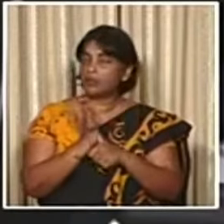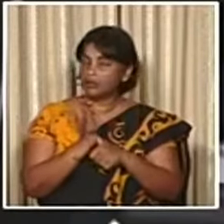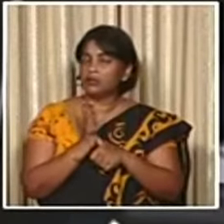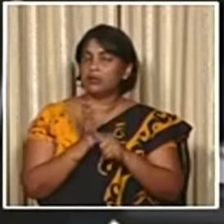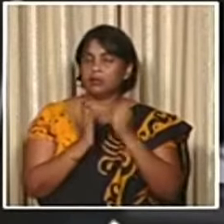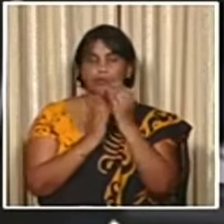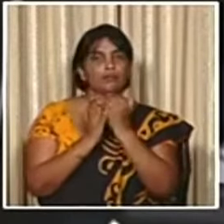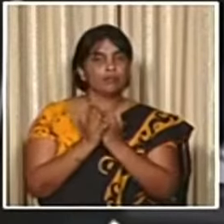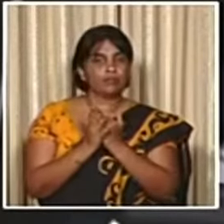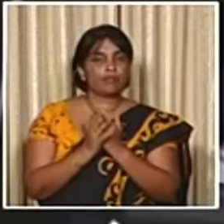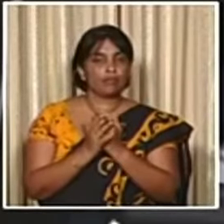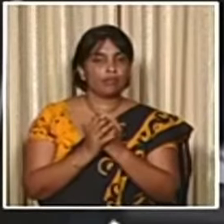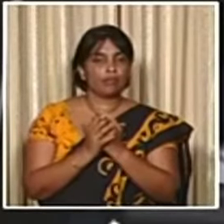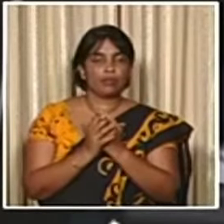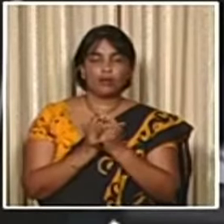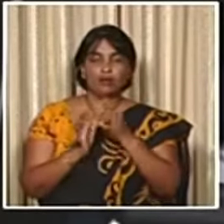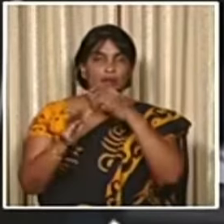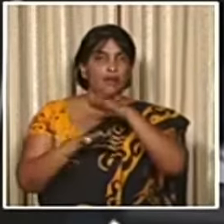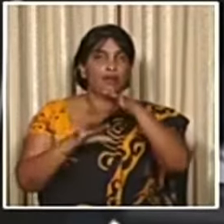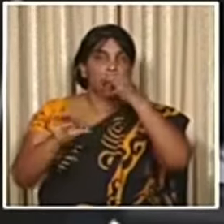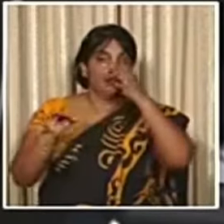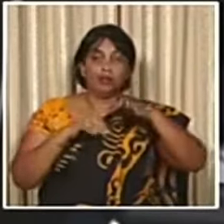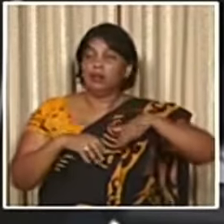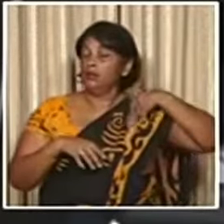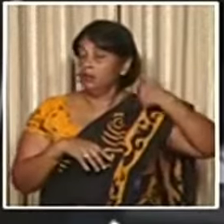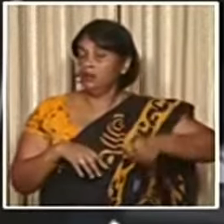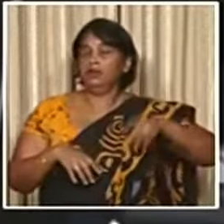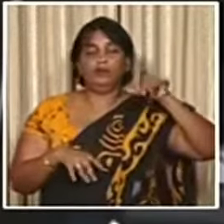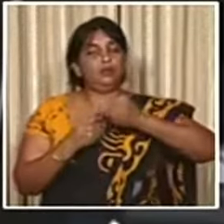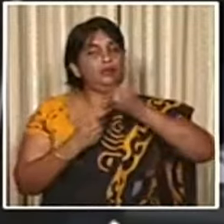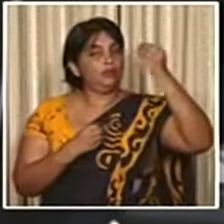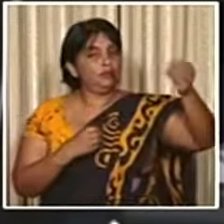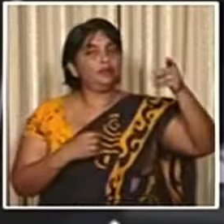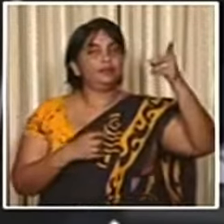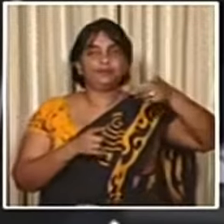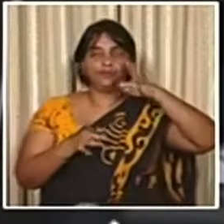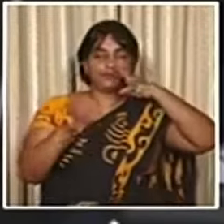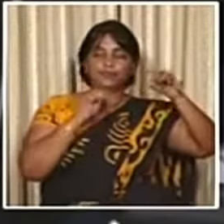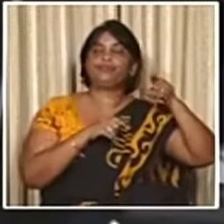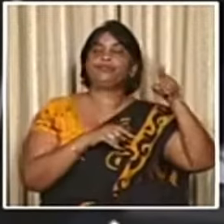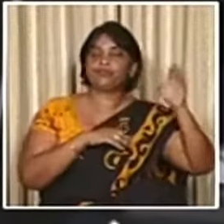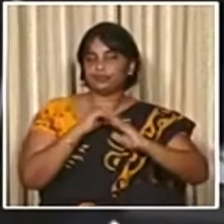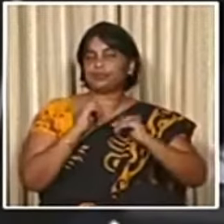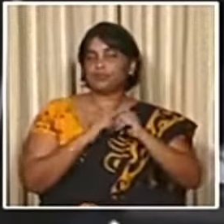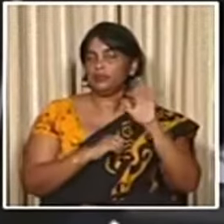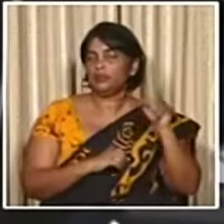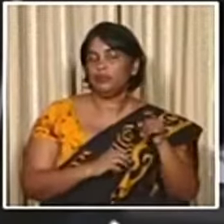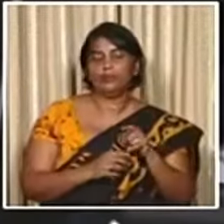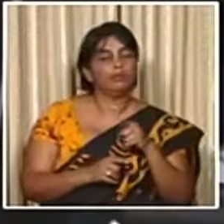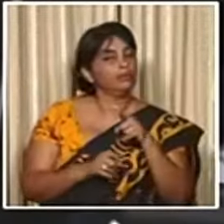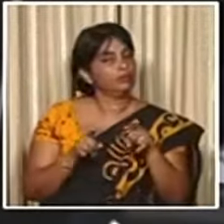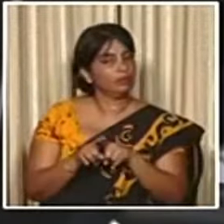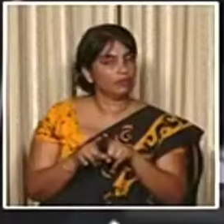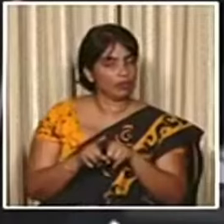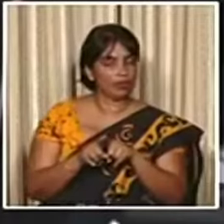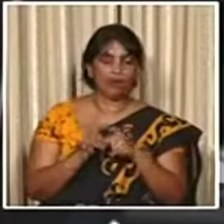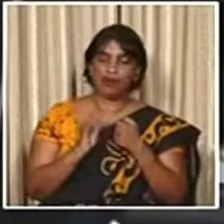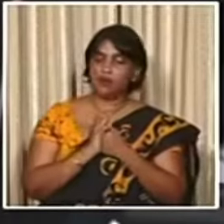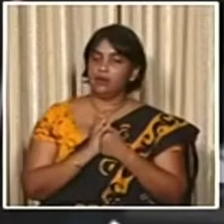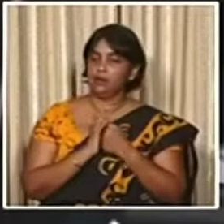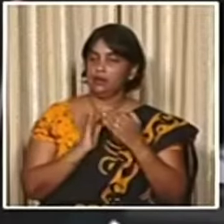ප්‍රතිපාදන තියෙනවා සර්වේ ජෙනරල් ප්‍රධාන මිනින්දෝරුතුමාට යවලා එතනින්ම අනගන්න. ඒ ක්‍රමවේද තියෙනවා. ඒ අනුව